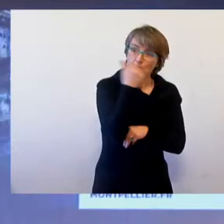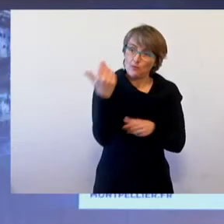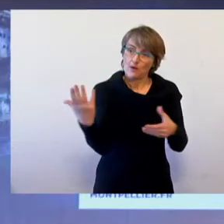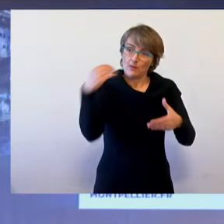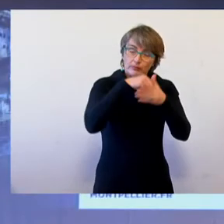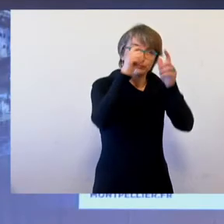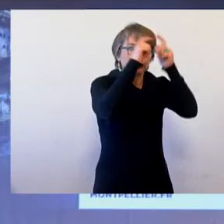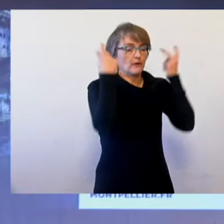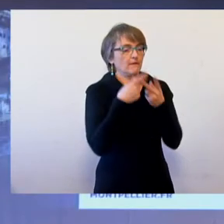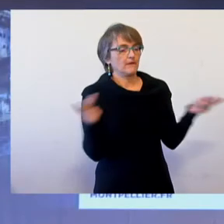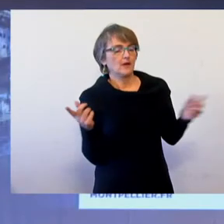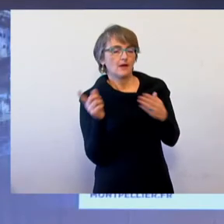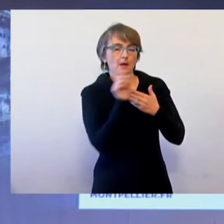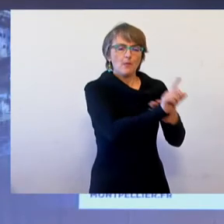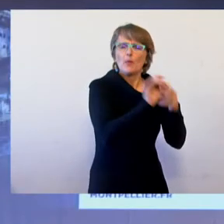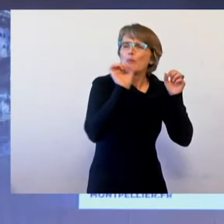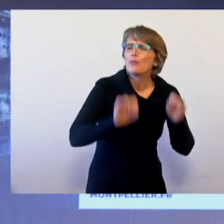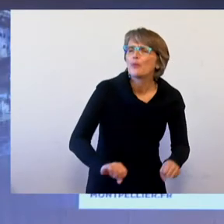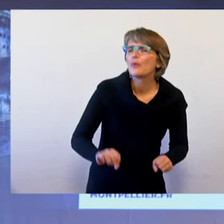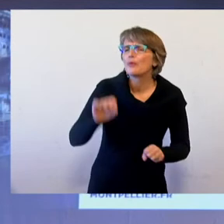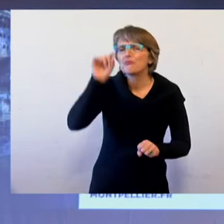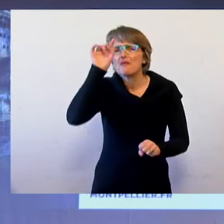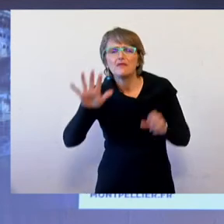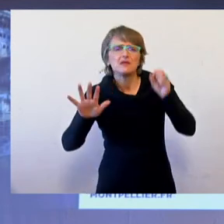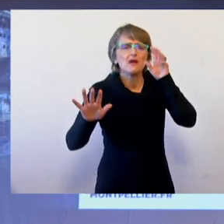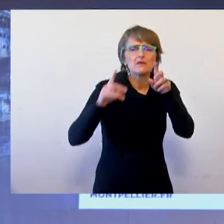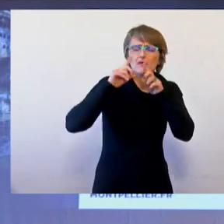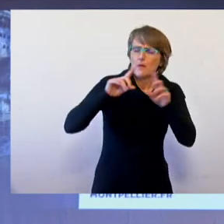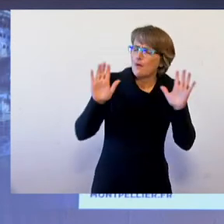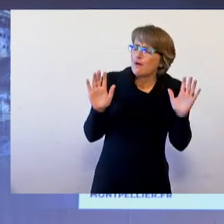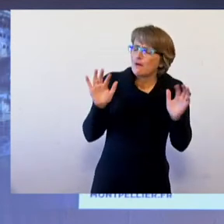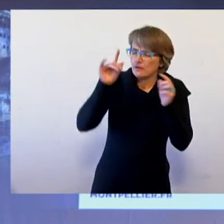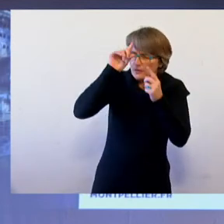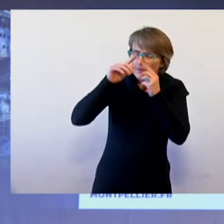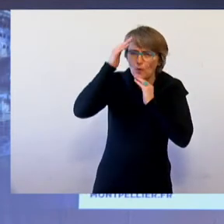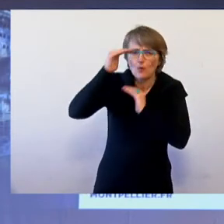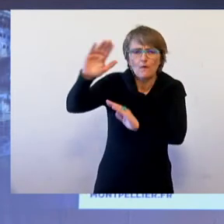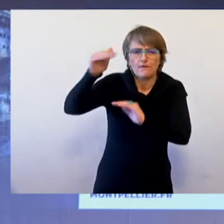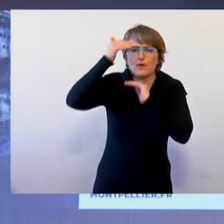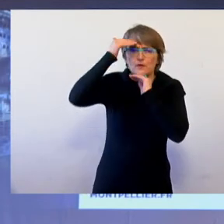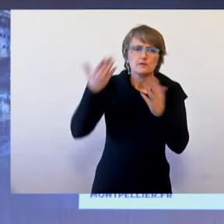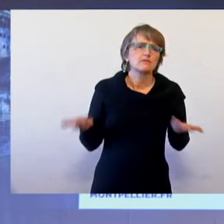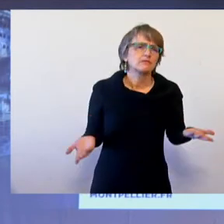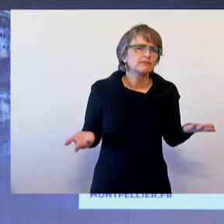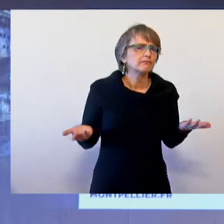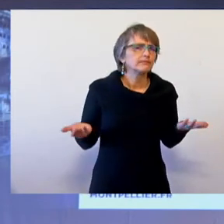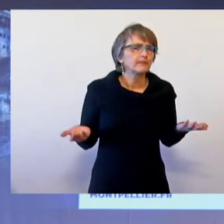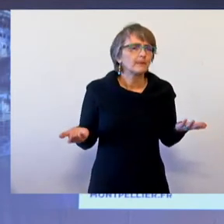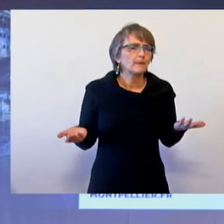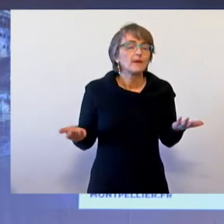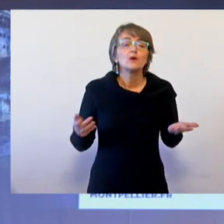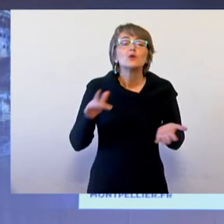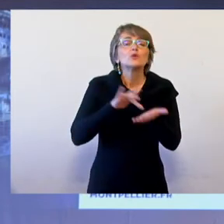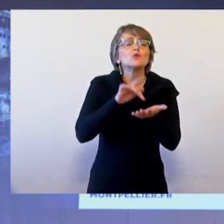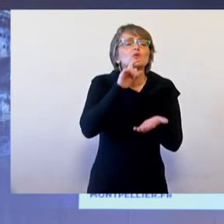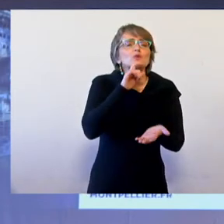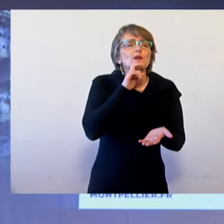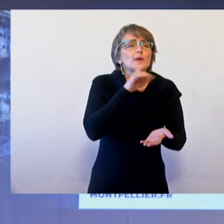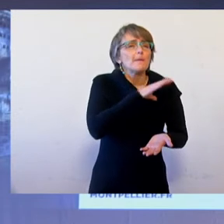On peut avoir des appréciations différentes, mais faire confiance, et tout le monde est partie prenante. Et ce que vous avez dit, madame, tout à